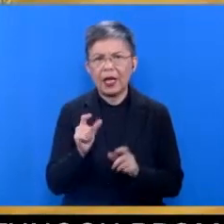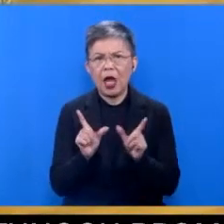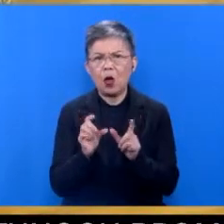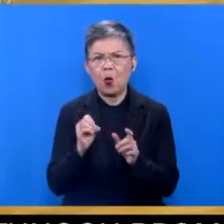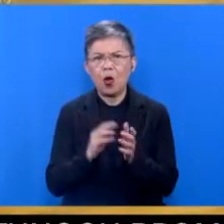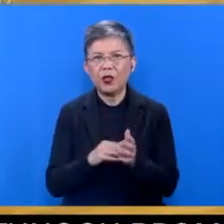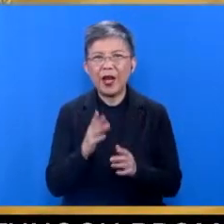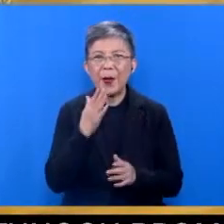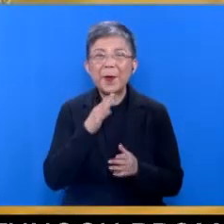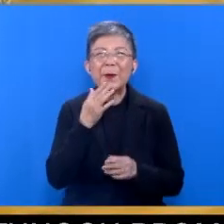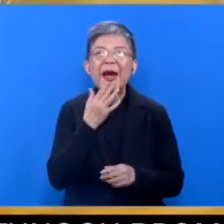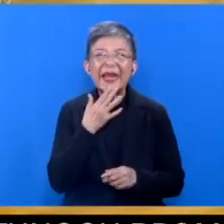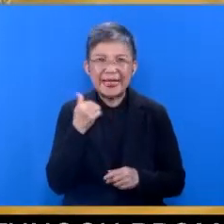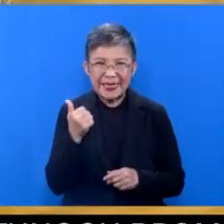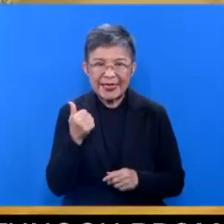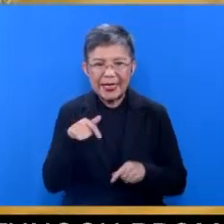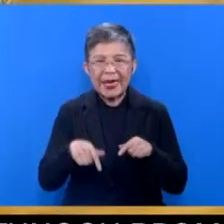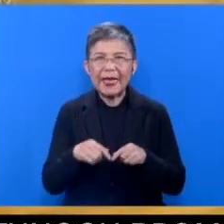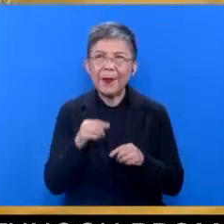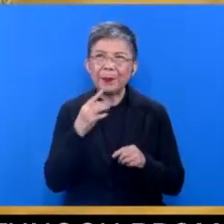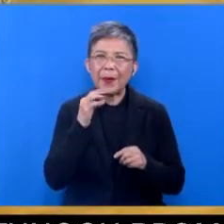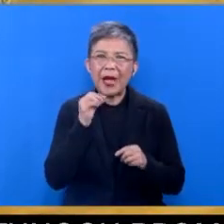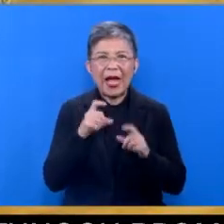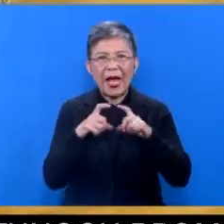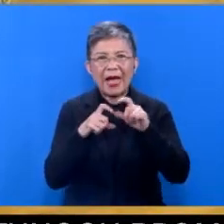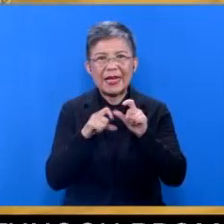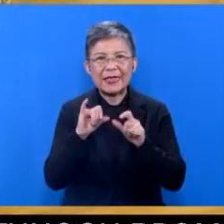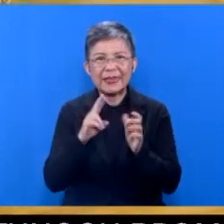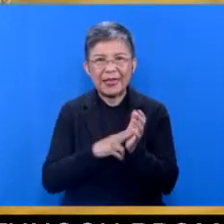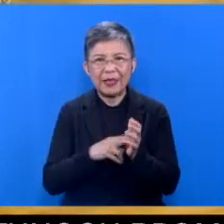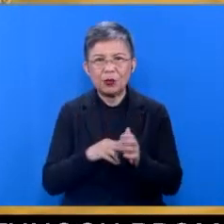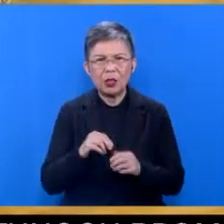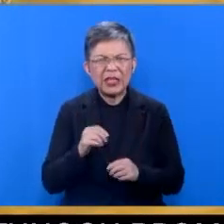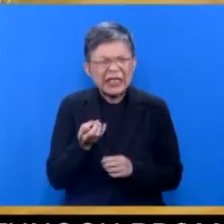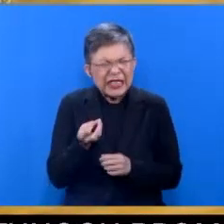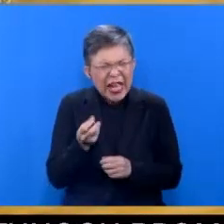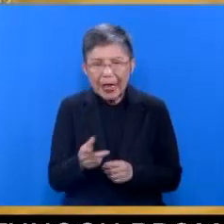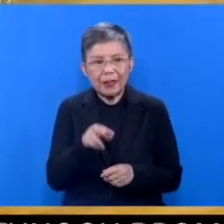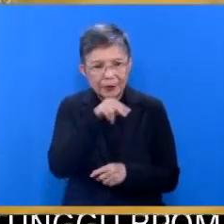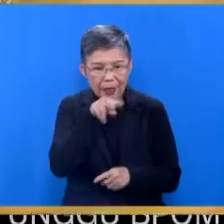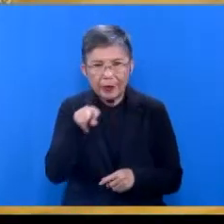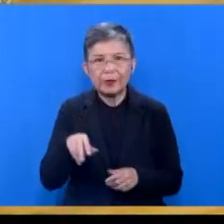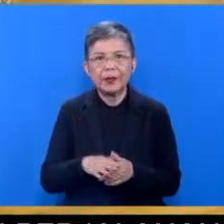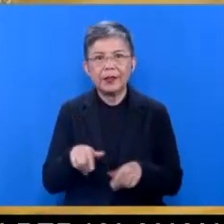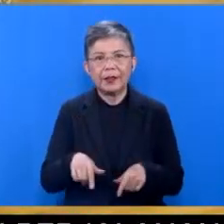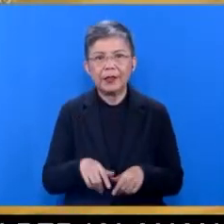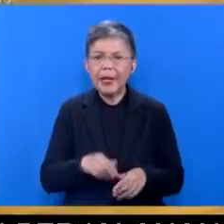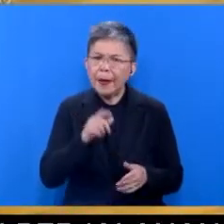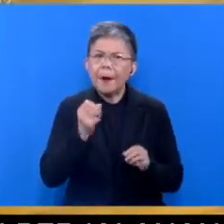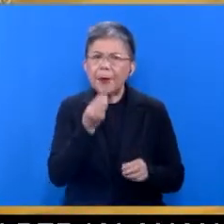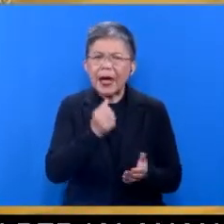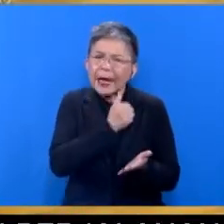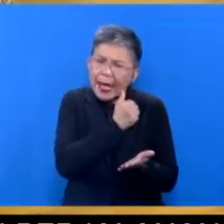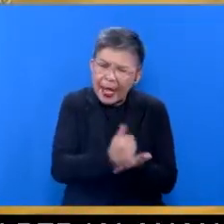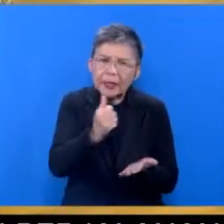cenderung manis. Dan kuliner gabus pucung ini memang sudah jarang ditemukan, tapi masih sangat melekat pada tradisi Betawi sebagai